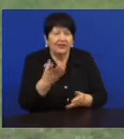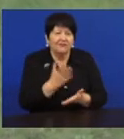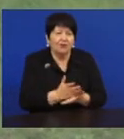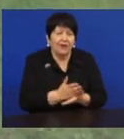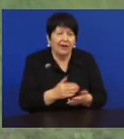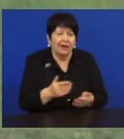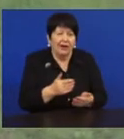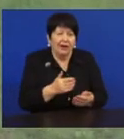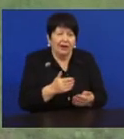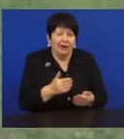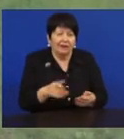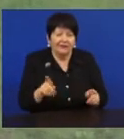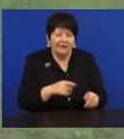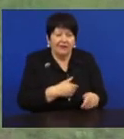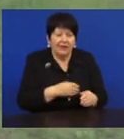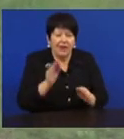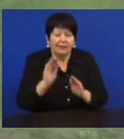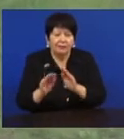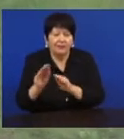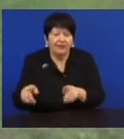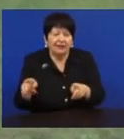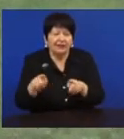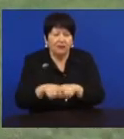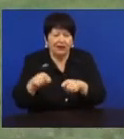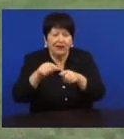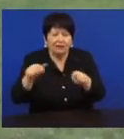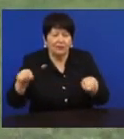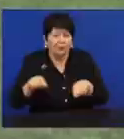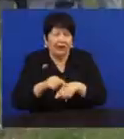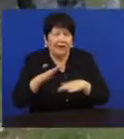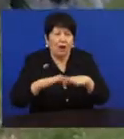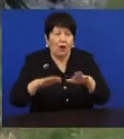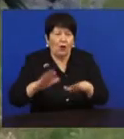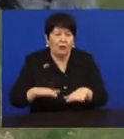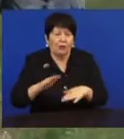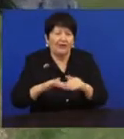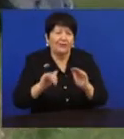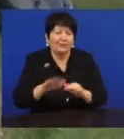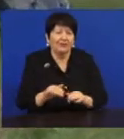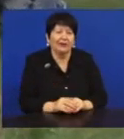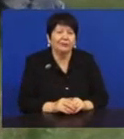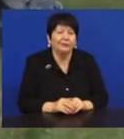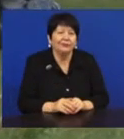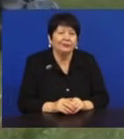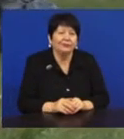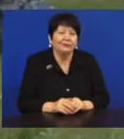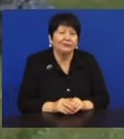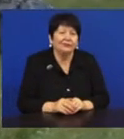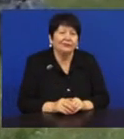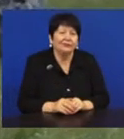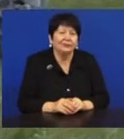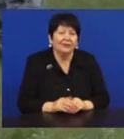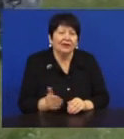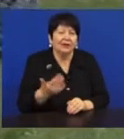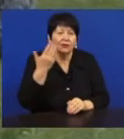puțin deșeurile, așa în vrac cum sunt ele, să fie depozitate doar în locurile special amenajate. Cu sprijinul